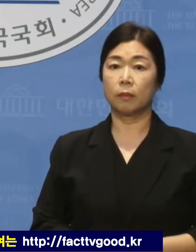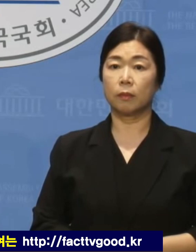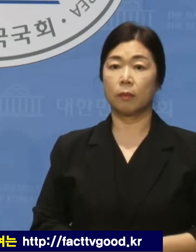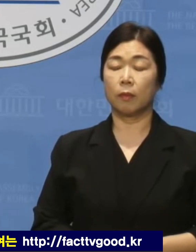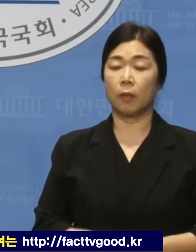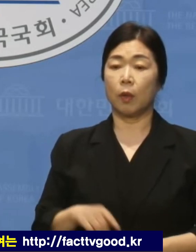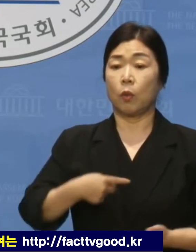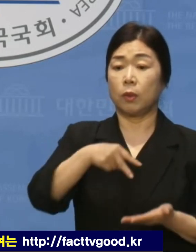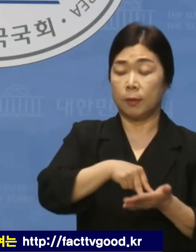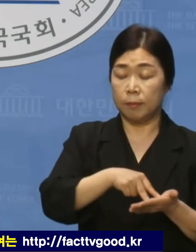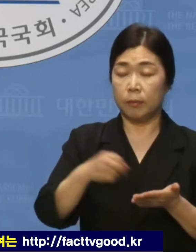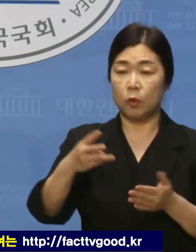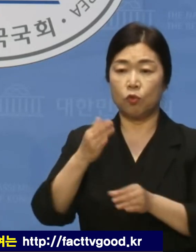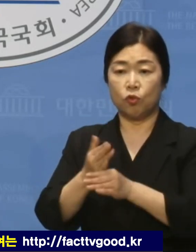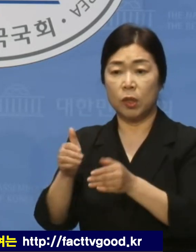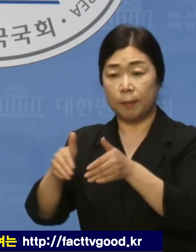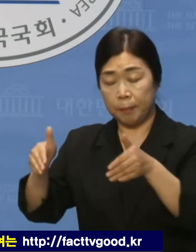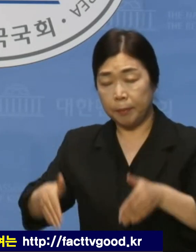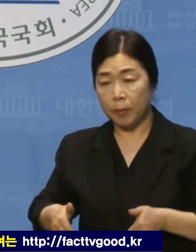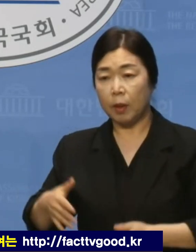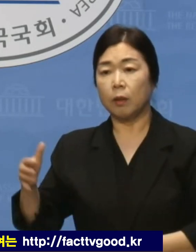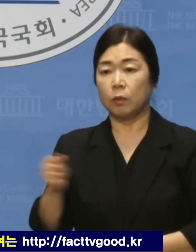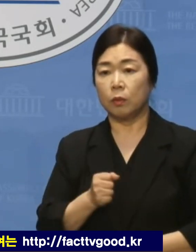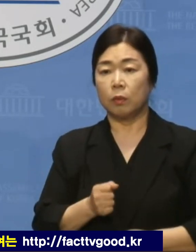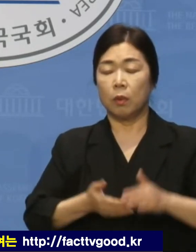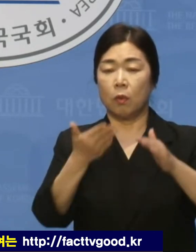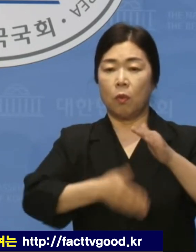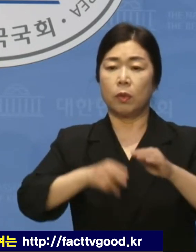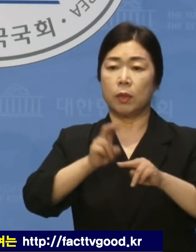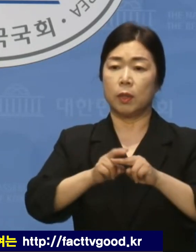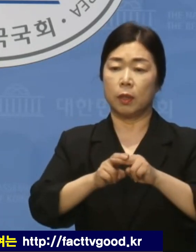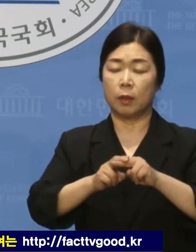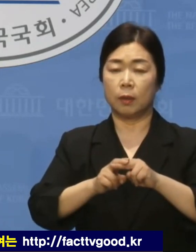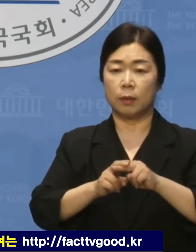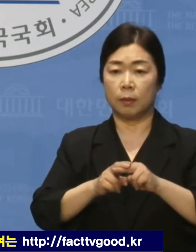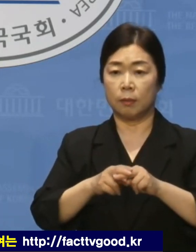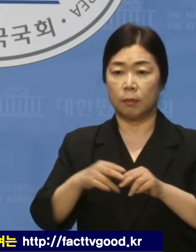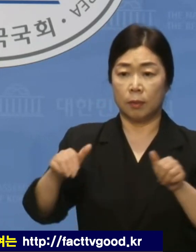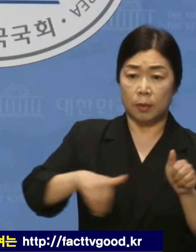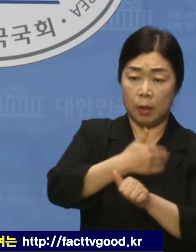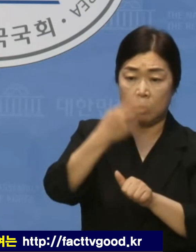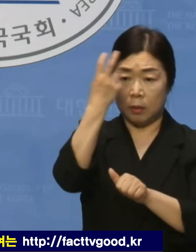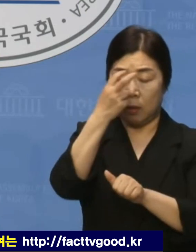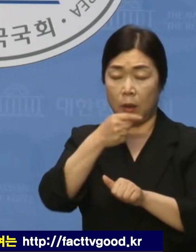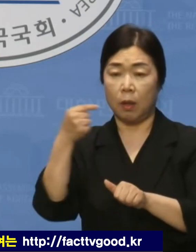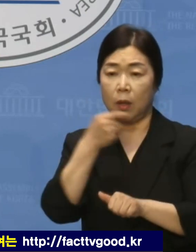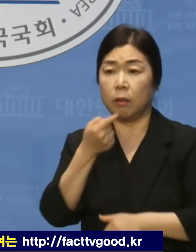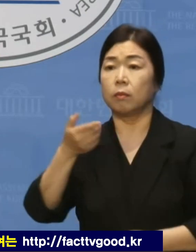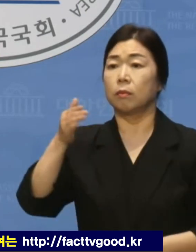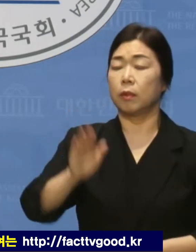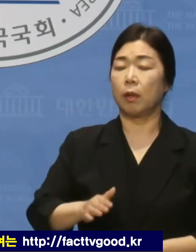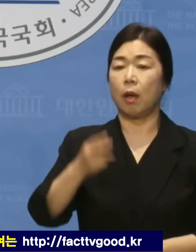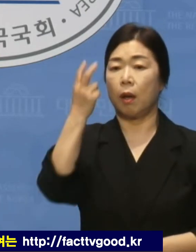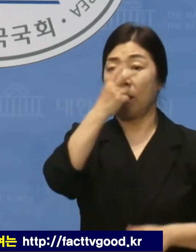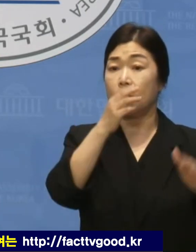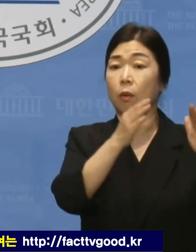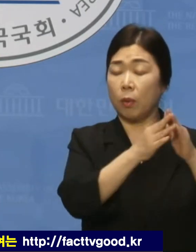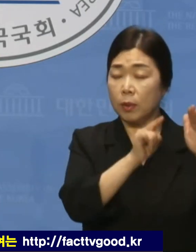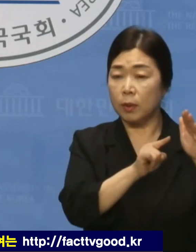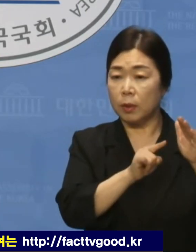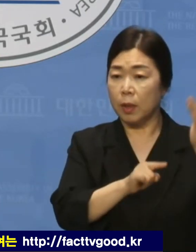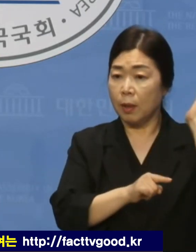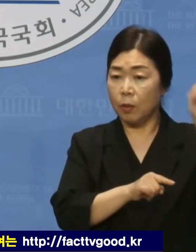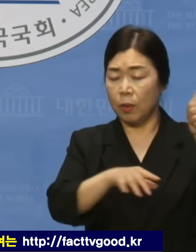독립성과 중립성을 바탕으로 공직기강을 점검해야 할 감사원이 대통령의